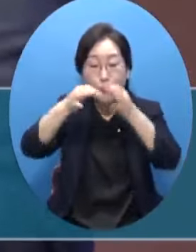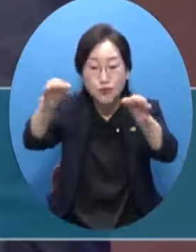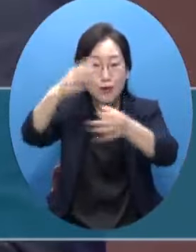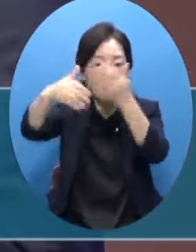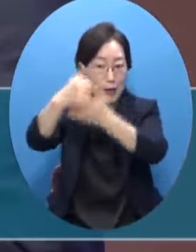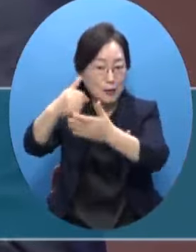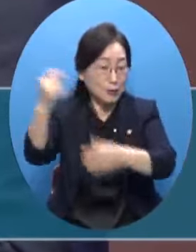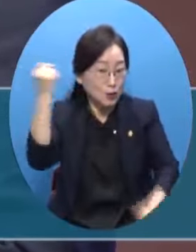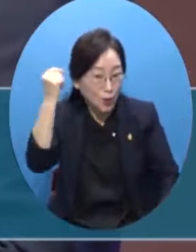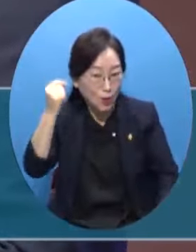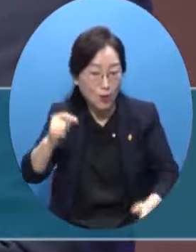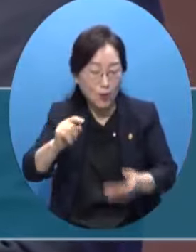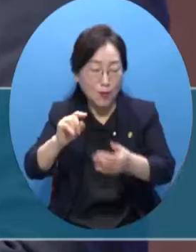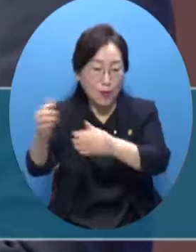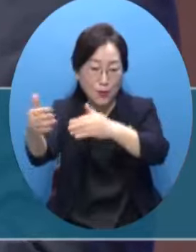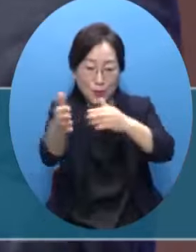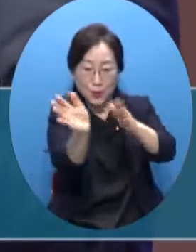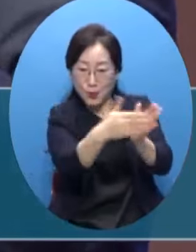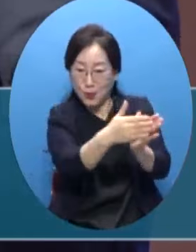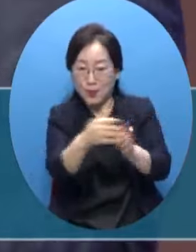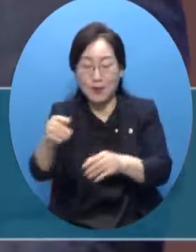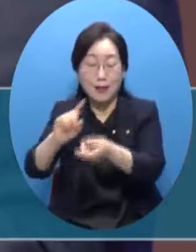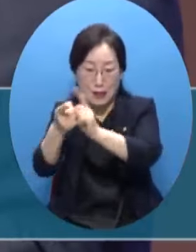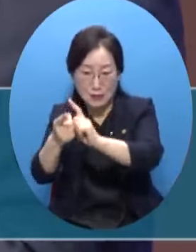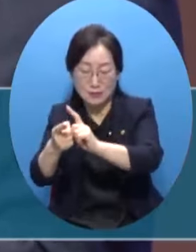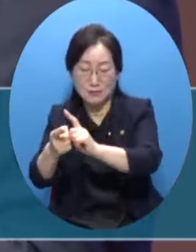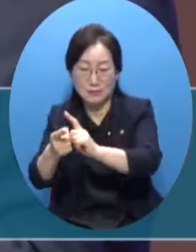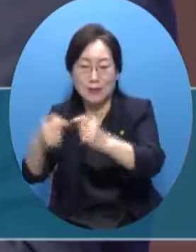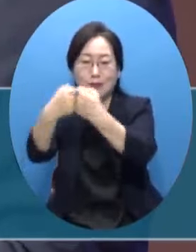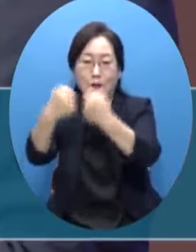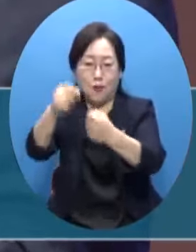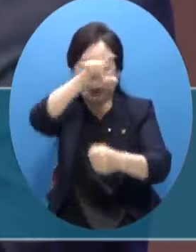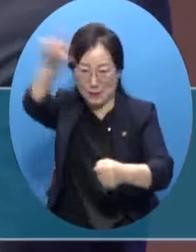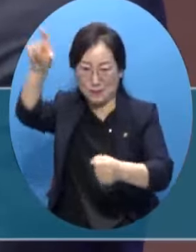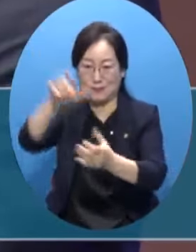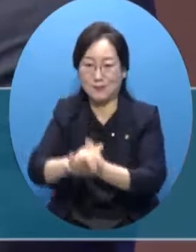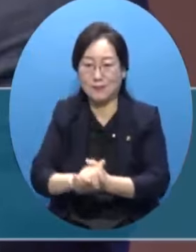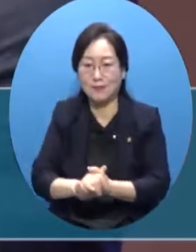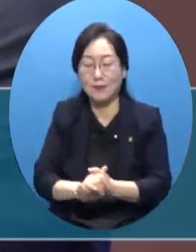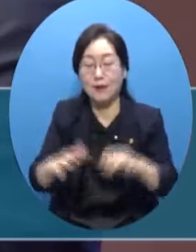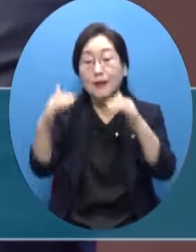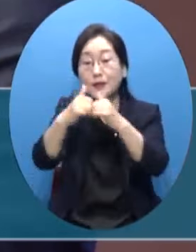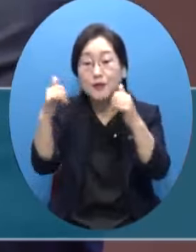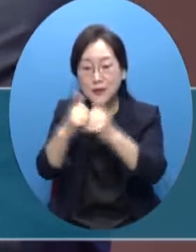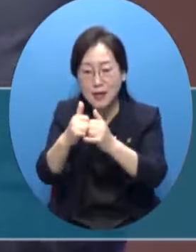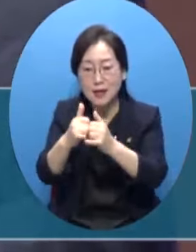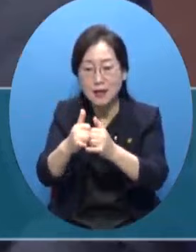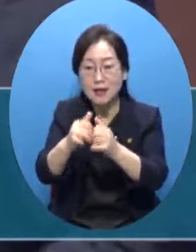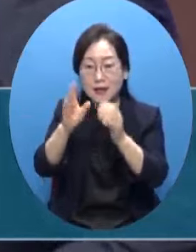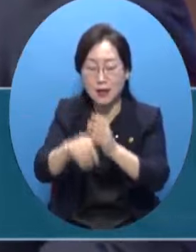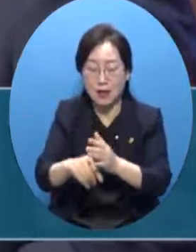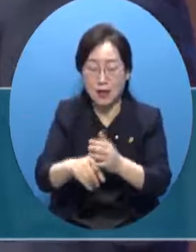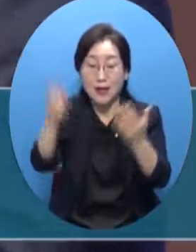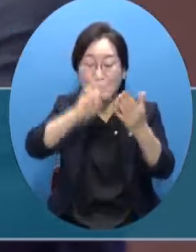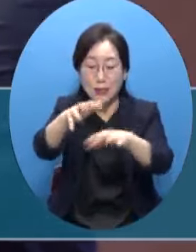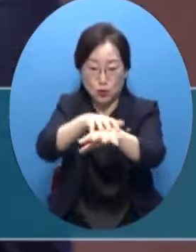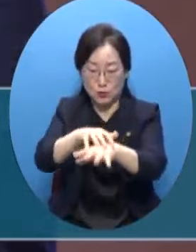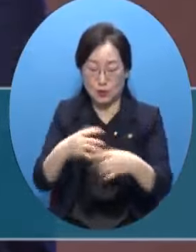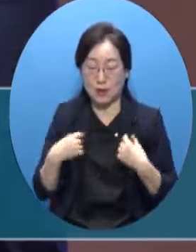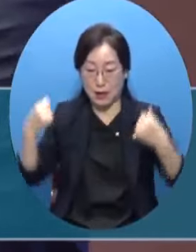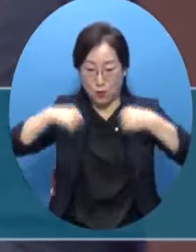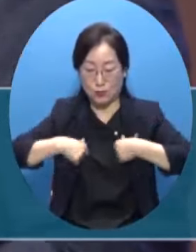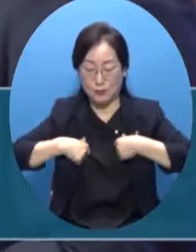대신하여 싸워주실 것이다. 그래서 전쟁의 터에 나가는데 앞에 찬양대를 조직해서 가운을 입혀서 찬양을